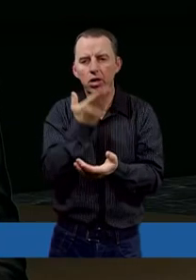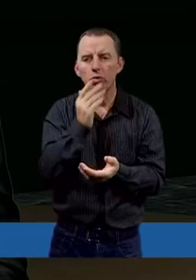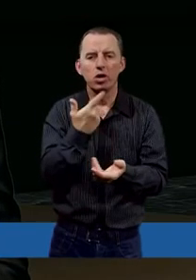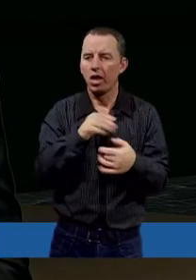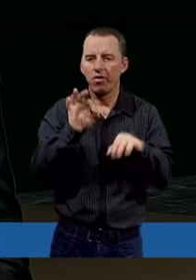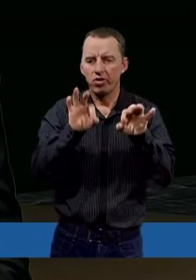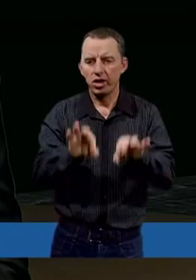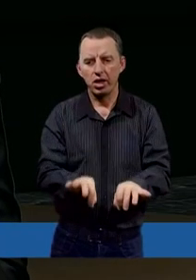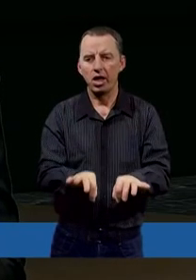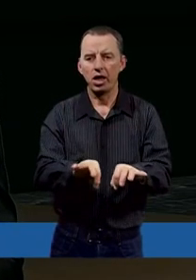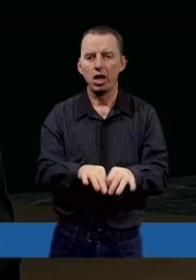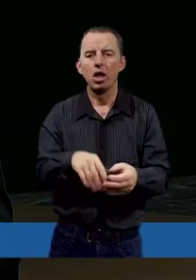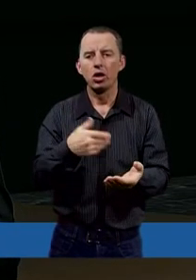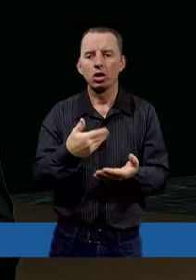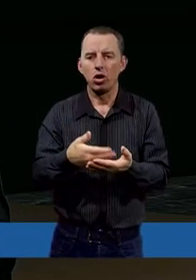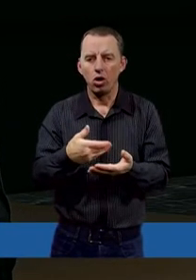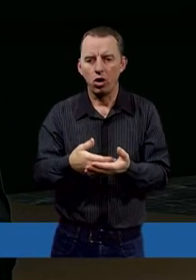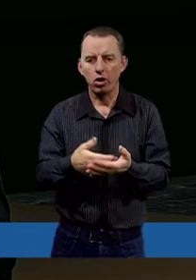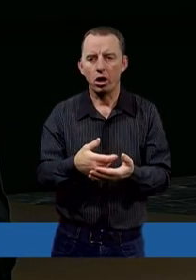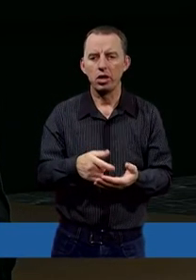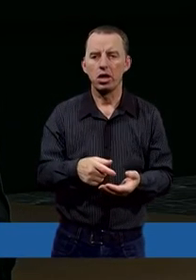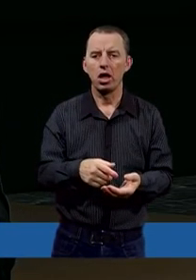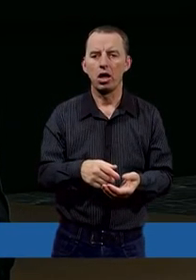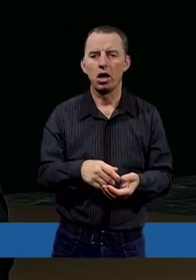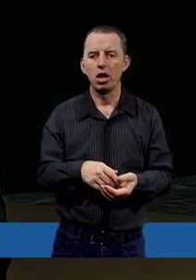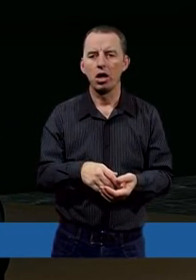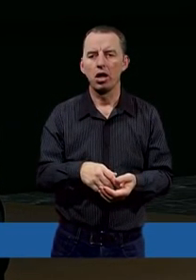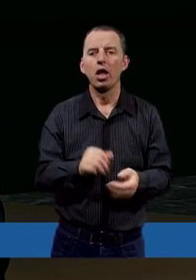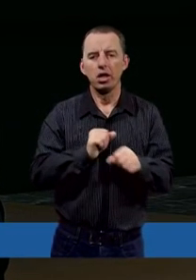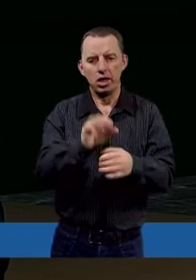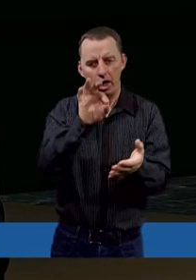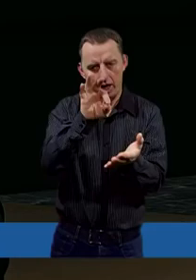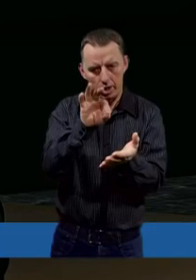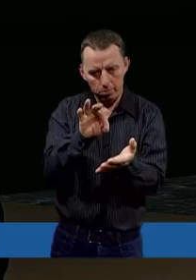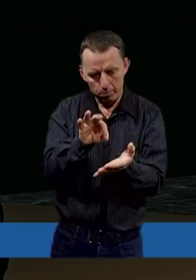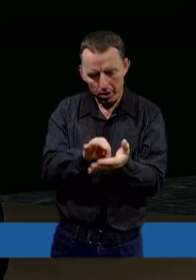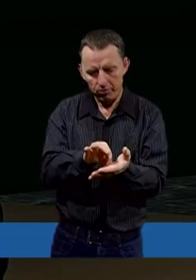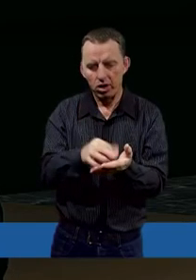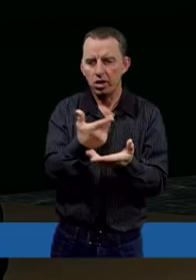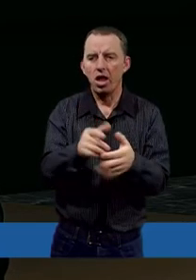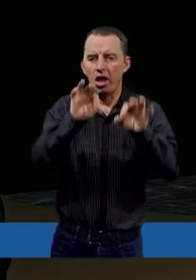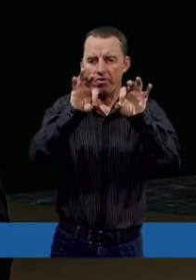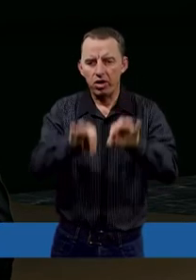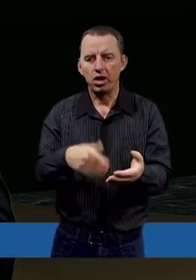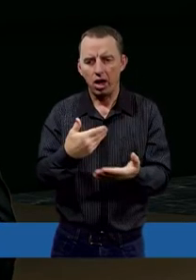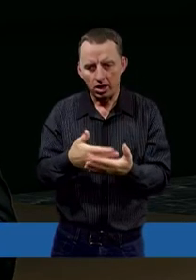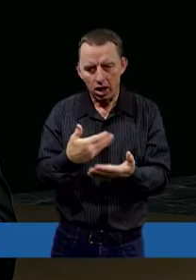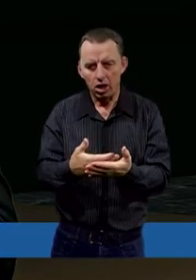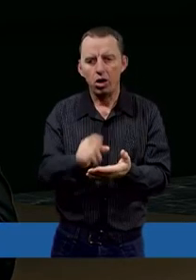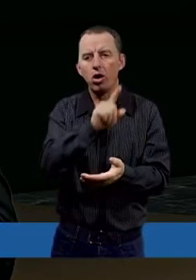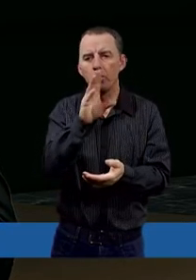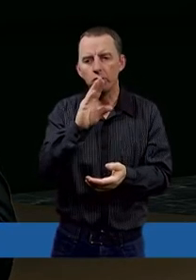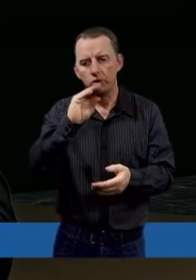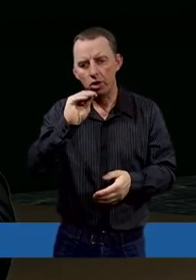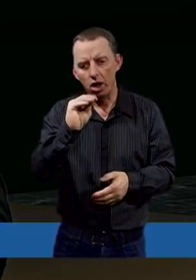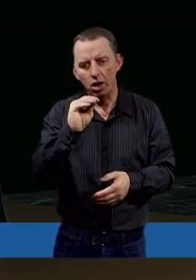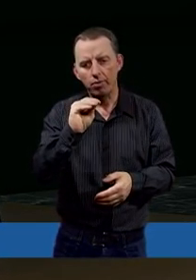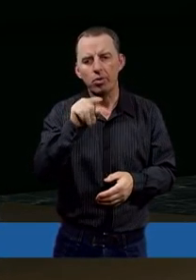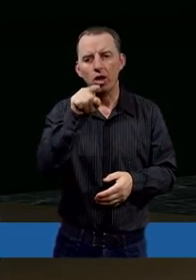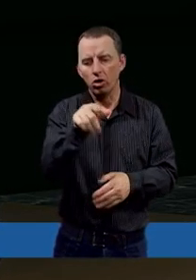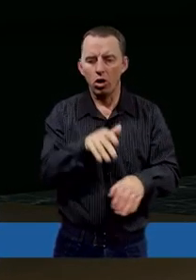mniemania. Z kolei tu Hiob jest pewny, że jest niewinny. Dlaczego? Dlatego, że to